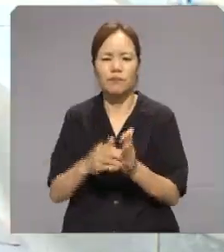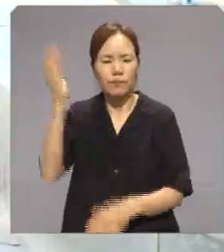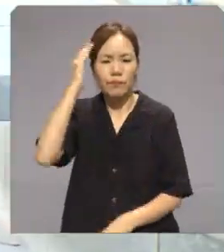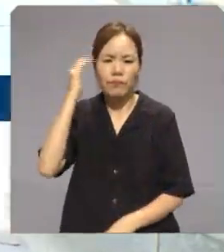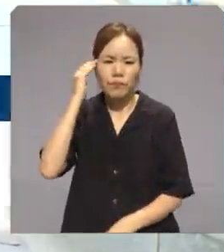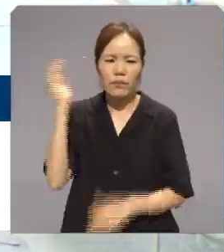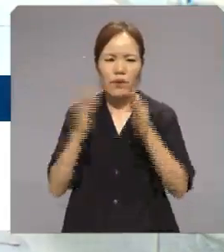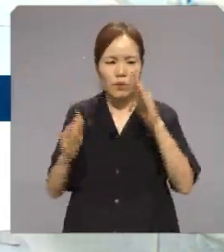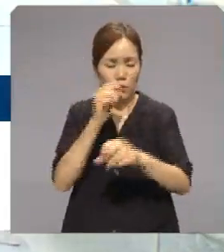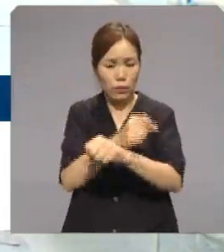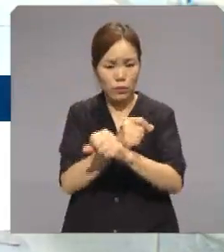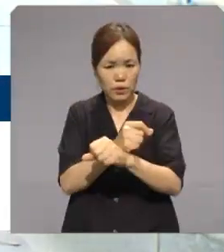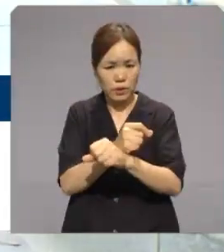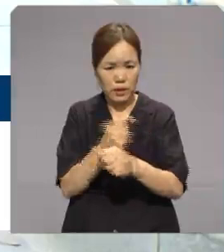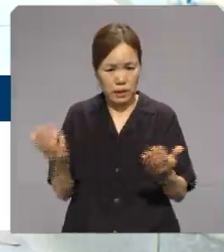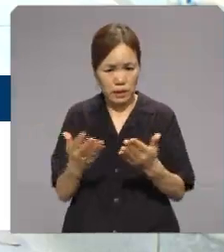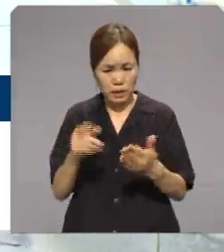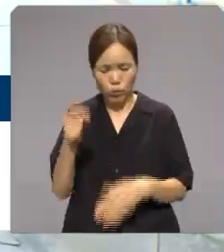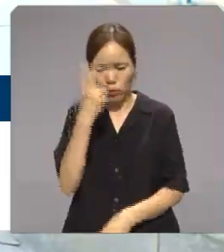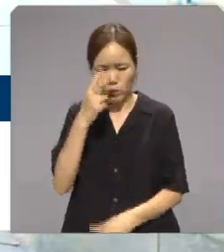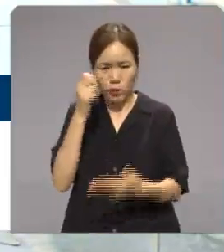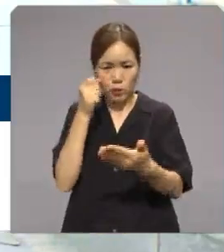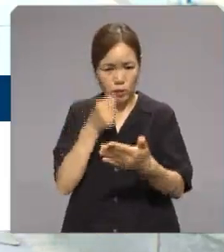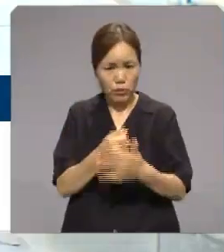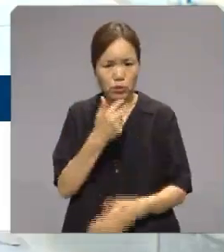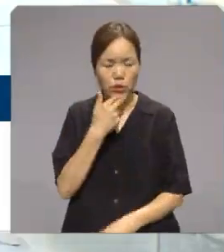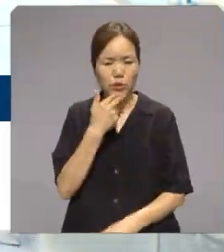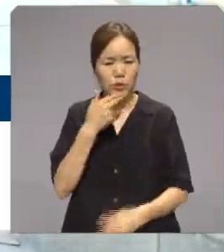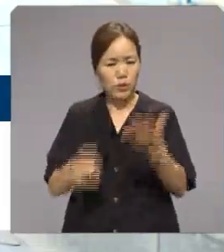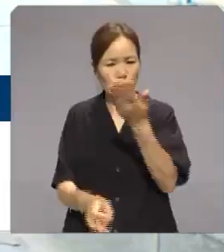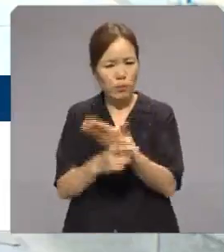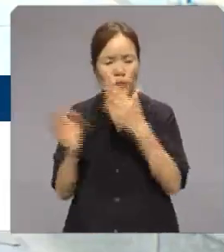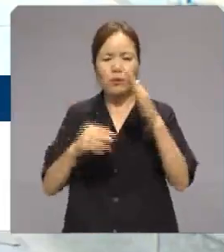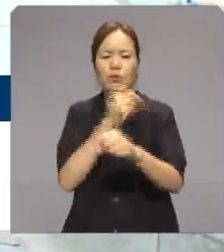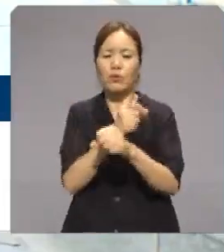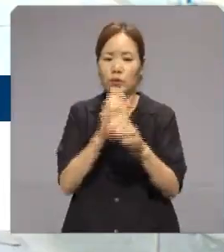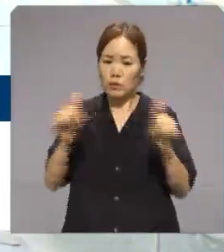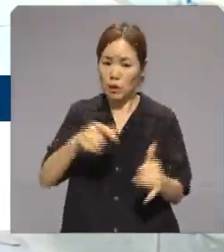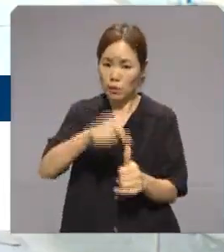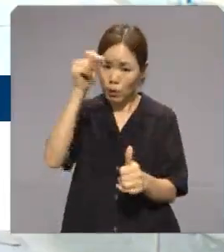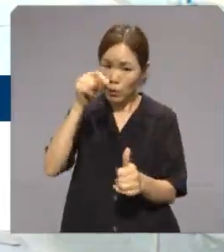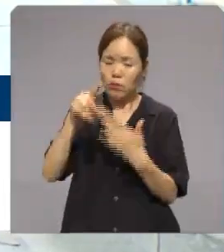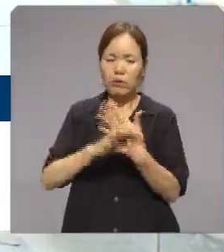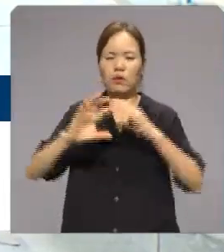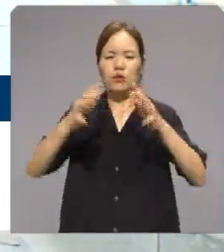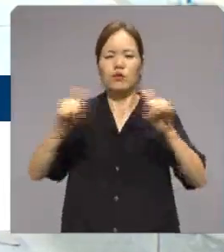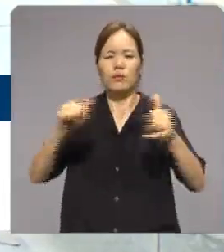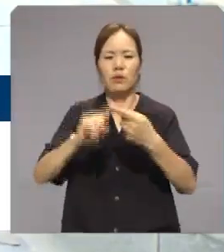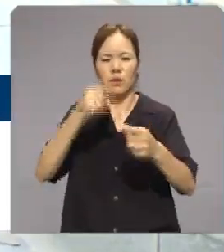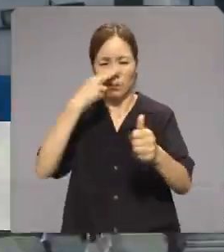대한민국의 공직을 이런 식으로 심의 의결도 안 하고 이런 식으로 불법적으로 공직자를 정한다면 이거는 전 국민에